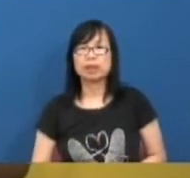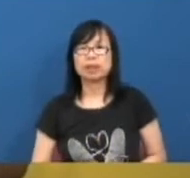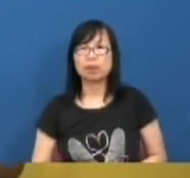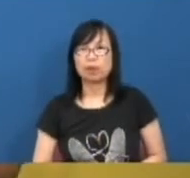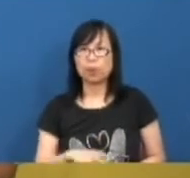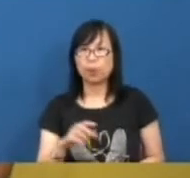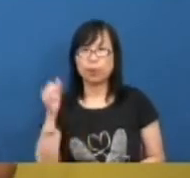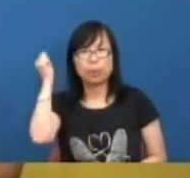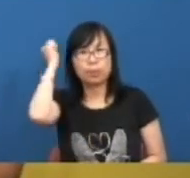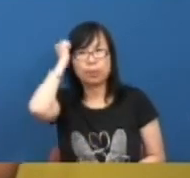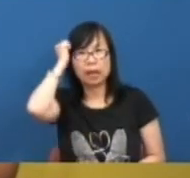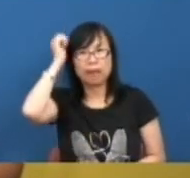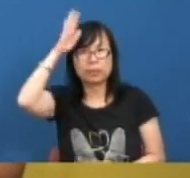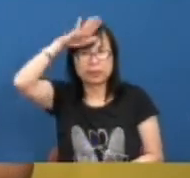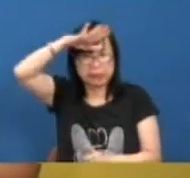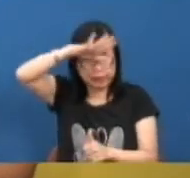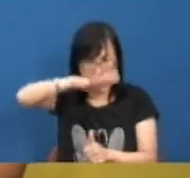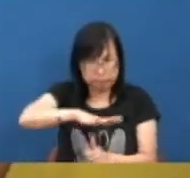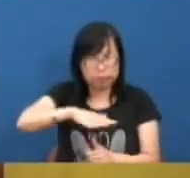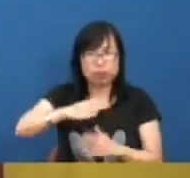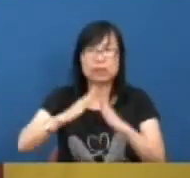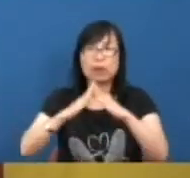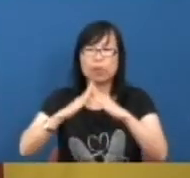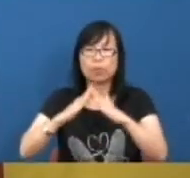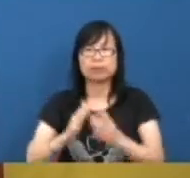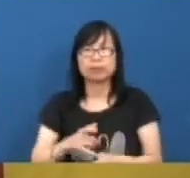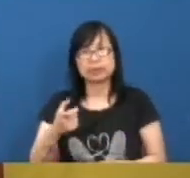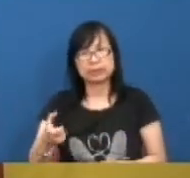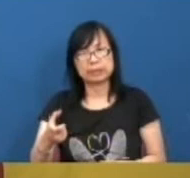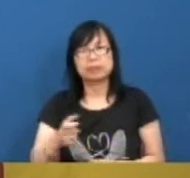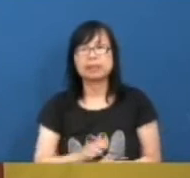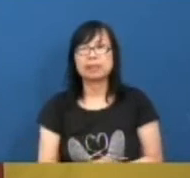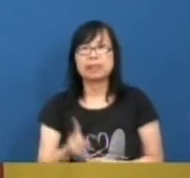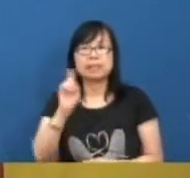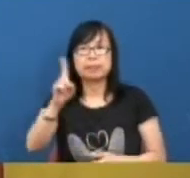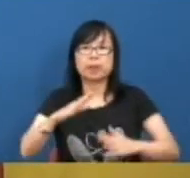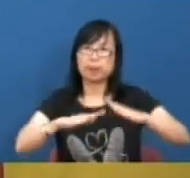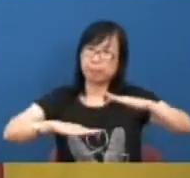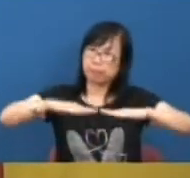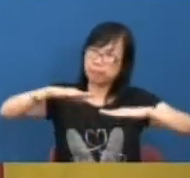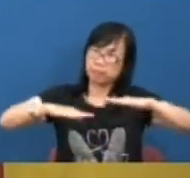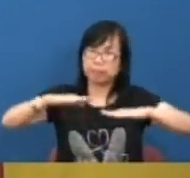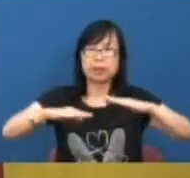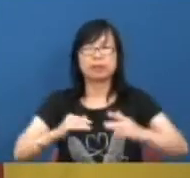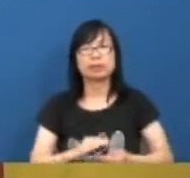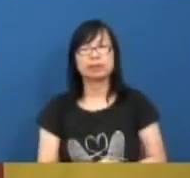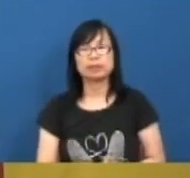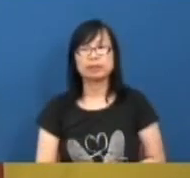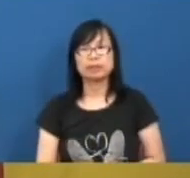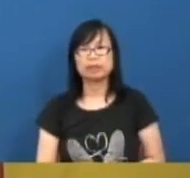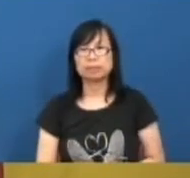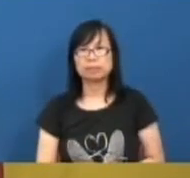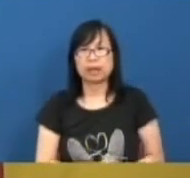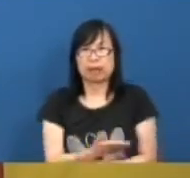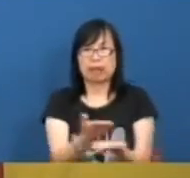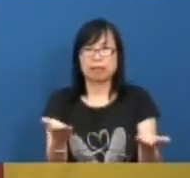係好難壓抑樓價嘅。咁所以你話點樣去平衡咧？其實即係大家都係